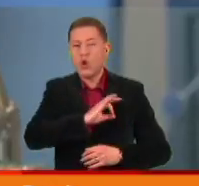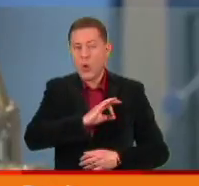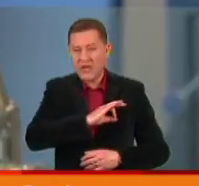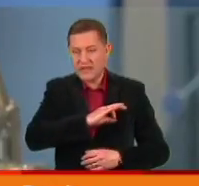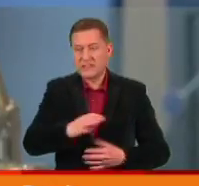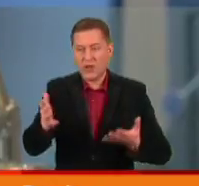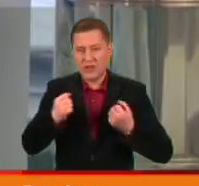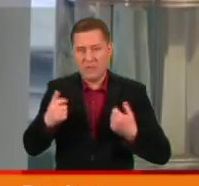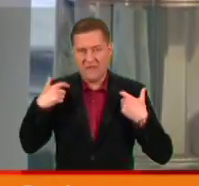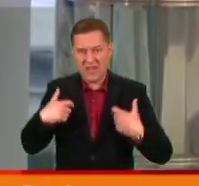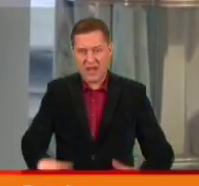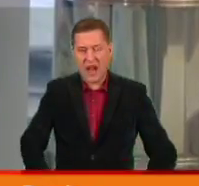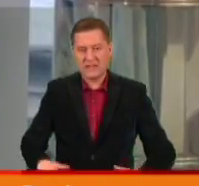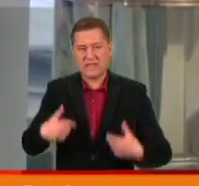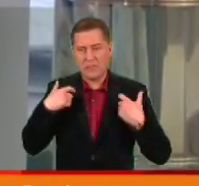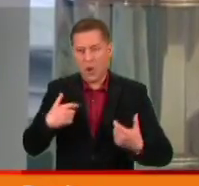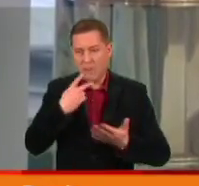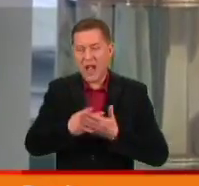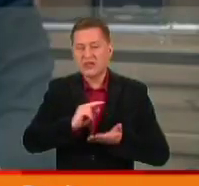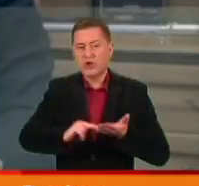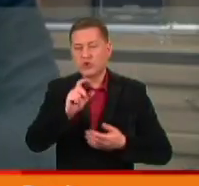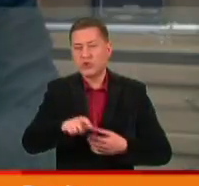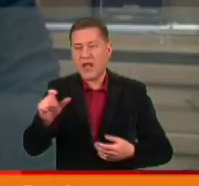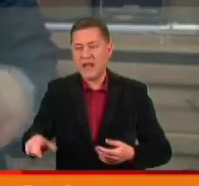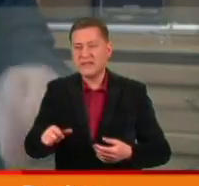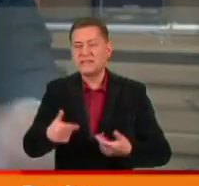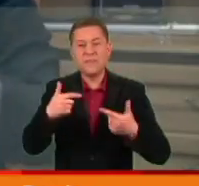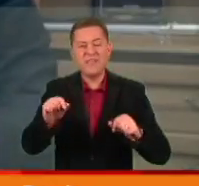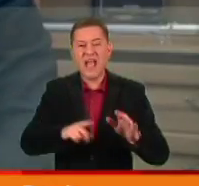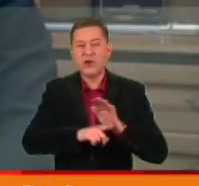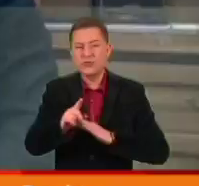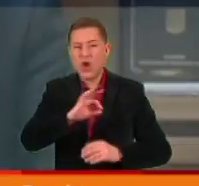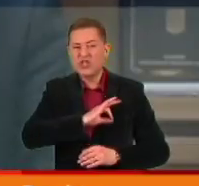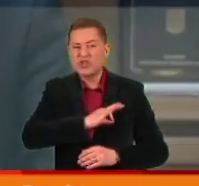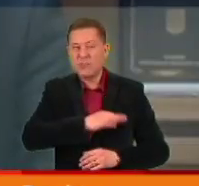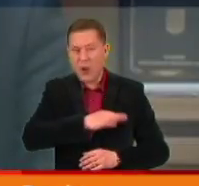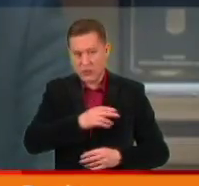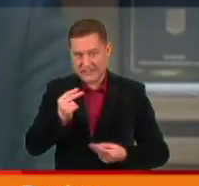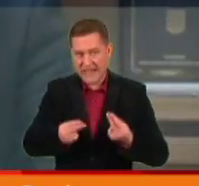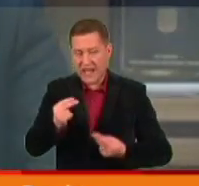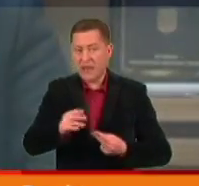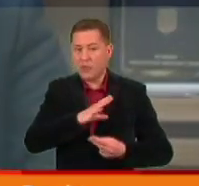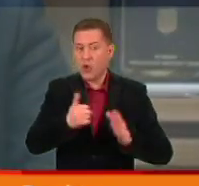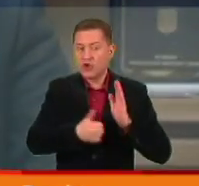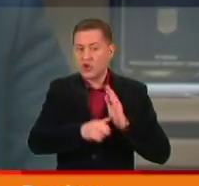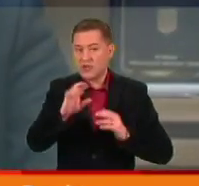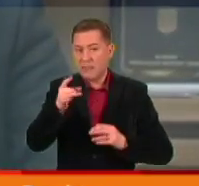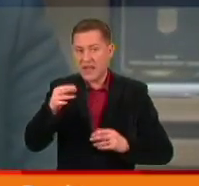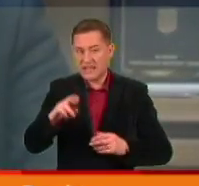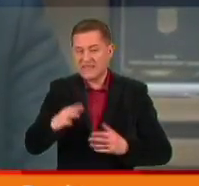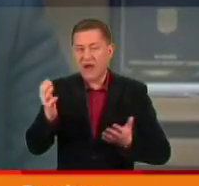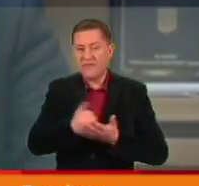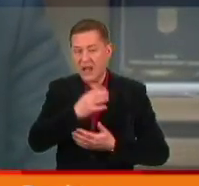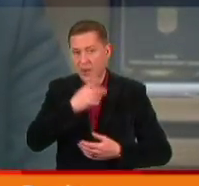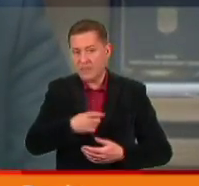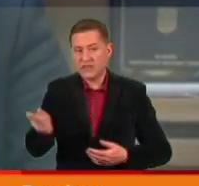торік від Порошенка, вперше показує журналістам, як і де розпочалися шпигунські ігри. Це було 6 березня. Виявили під час того, як